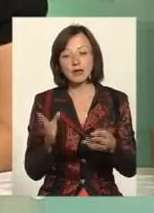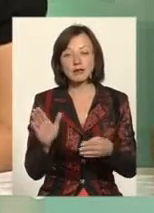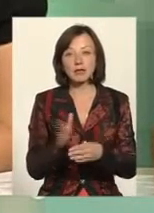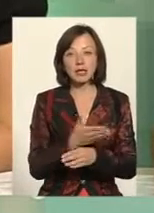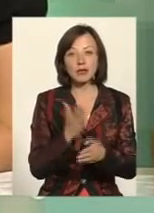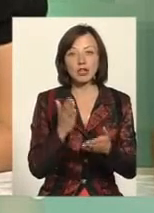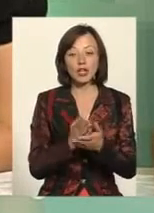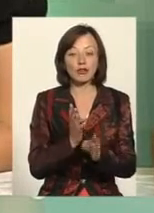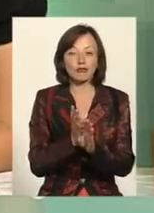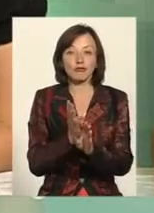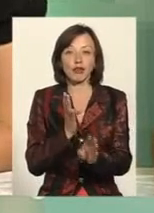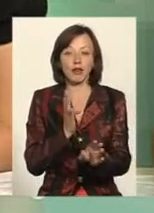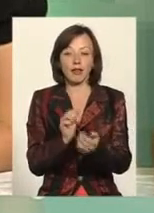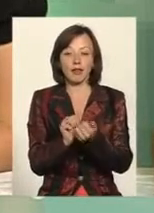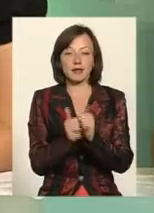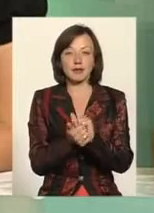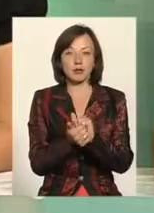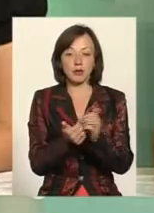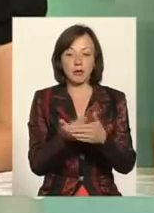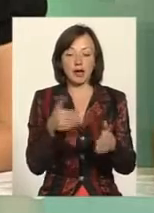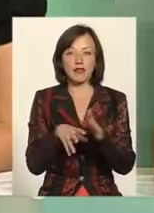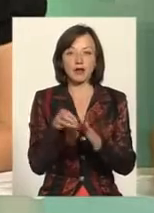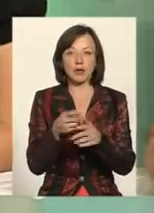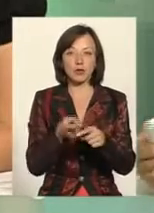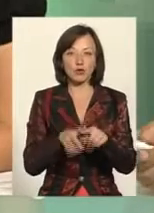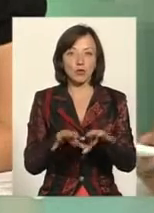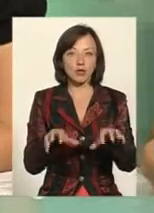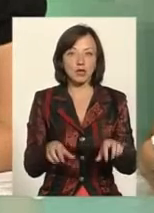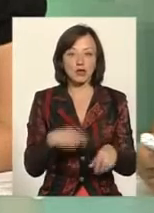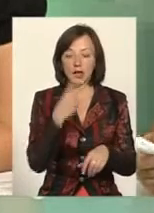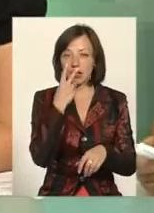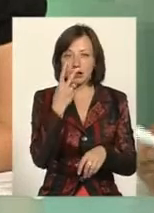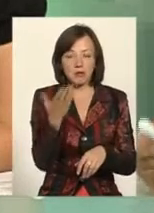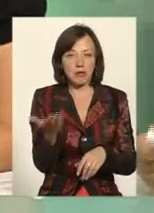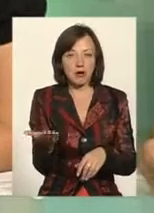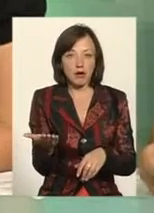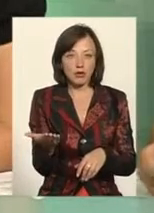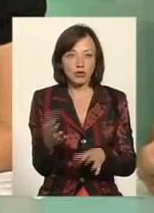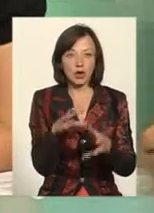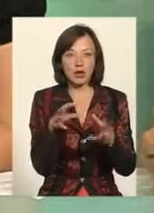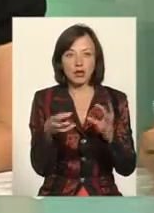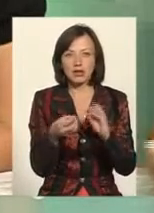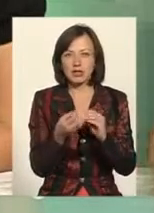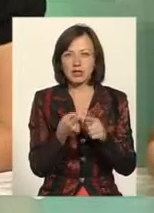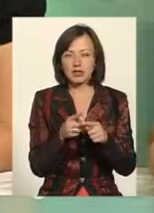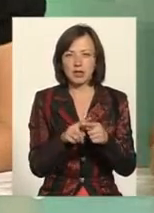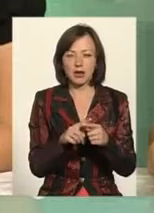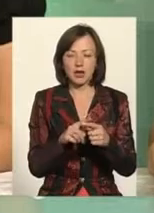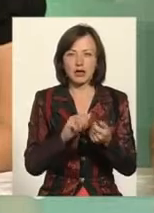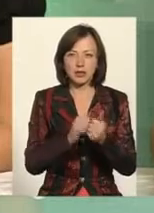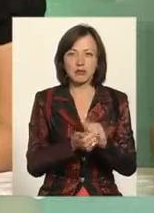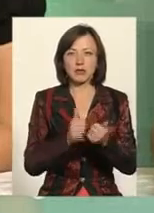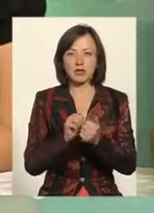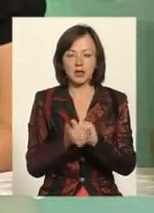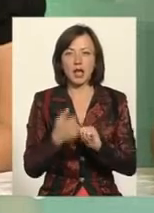бо вже є черга на заміщення перед виборами на цю посаду. І я не бачу результат оці переміщення.